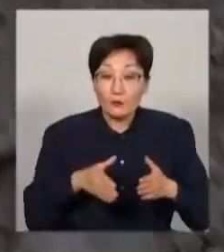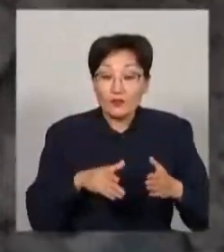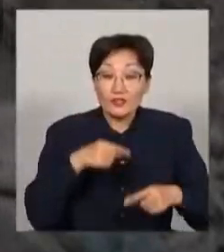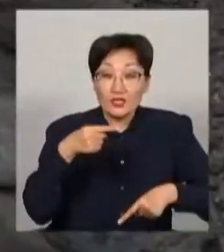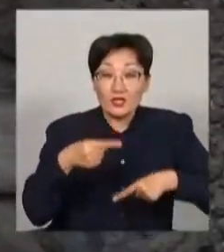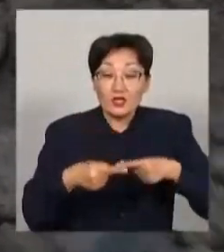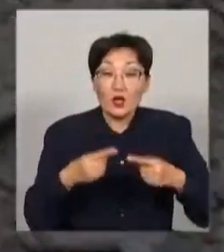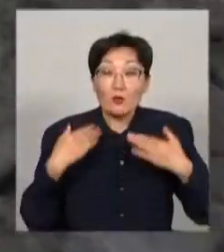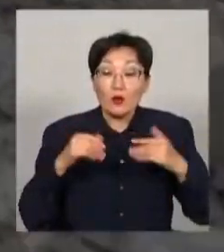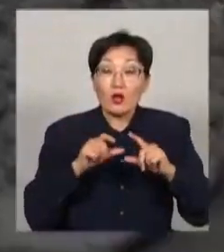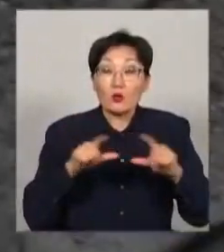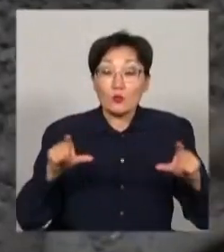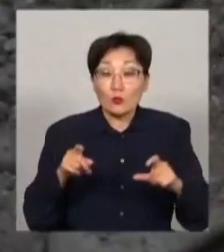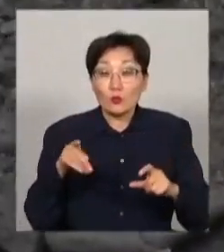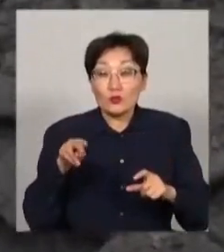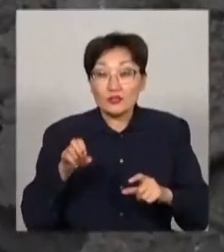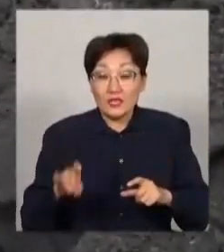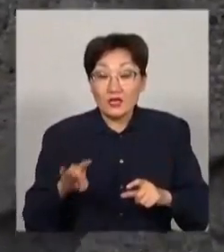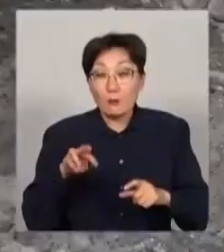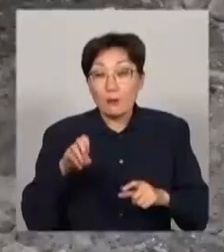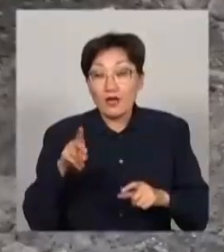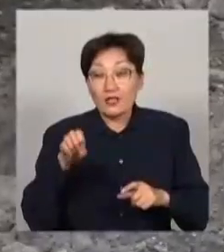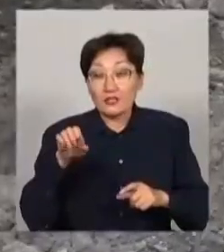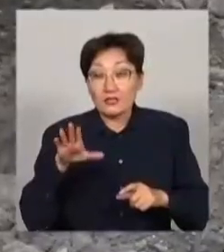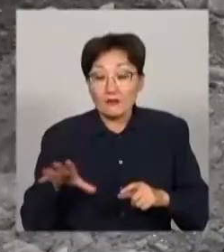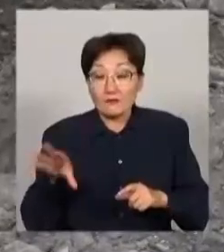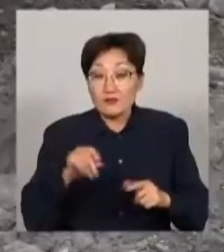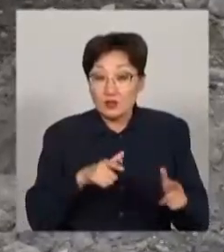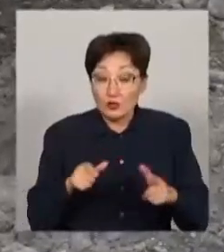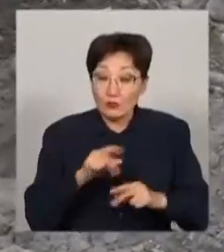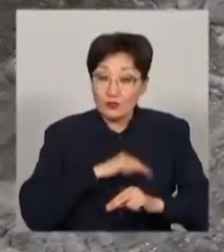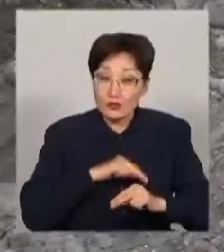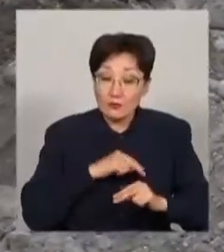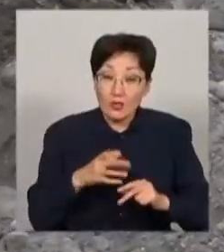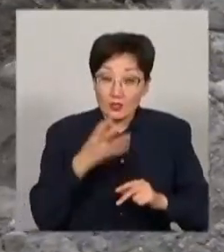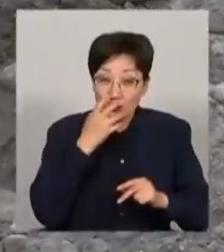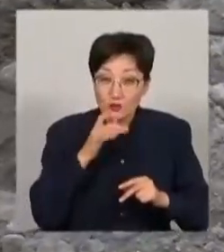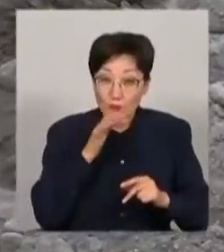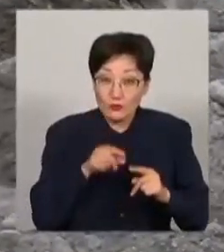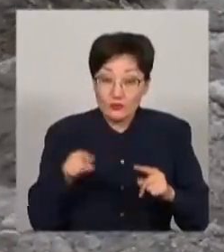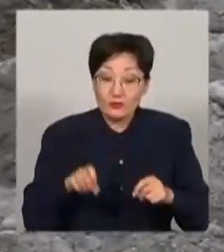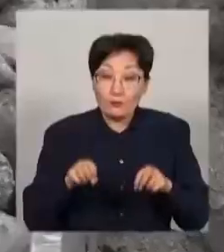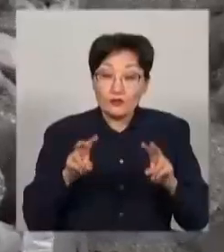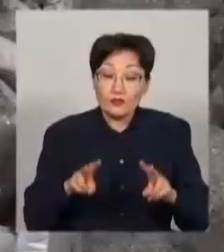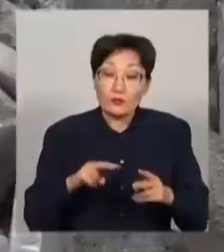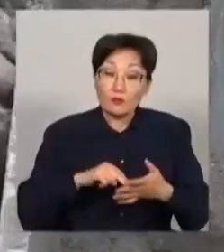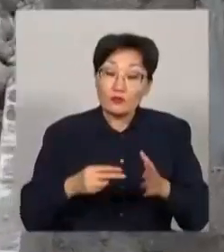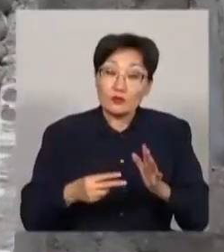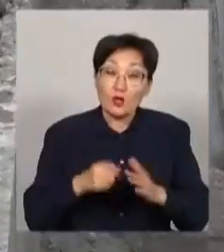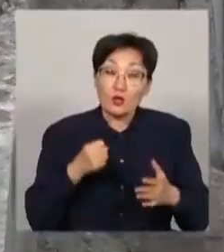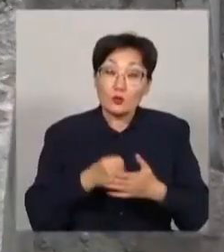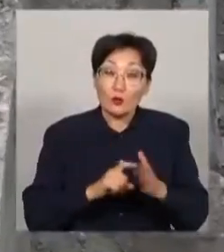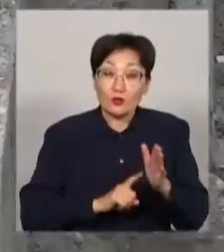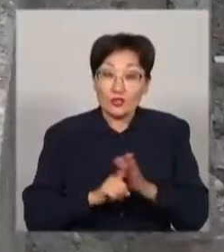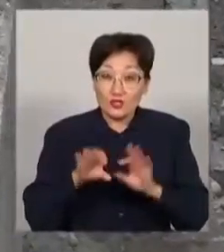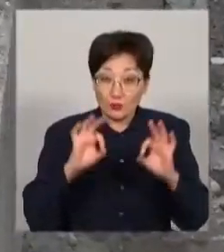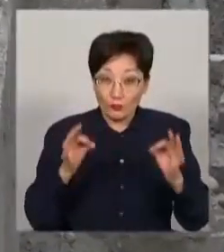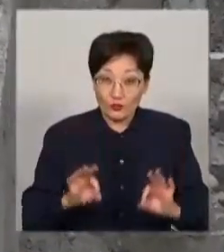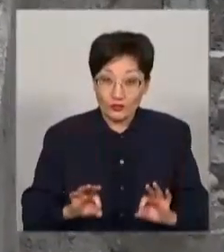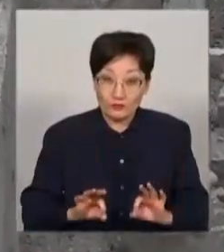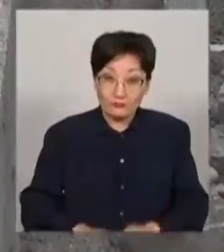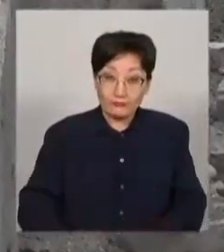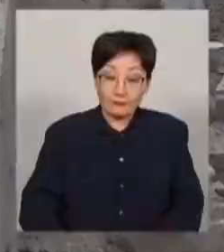парк гульдер до улицы макатаева завершить все подготовительные работы к отопительному сезону специалисты планируют до начала осени